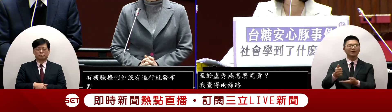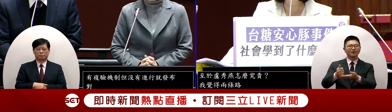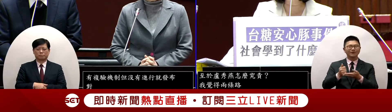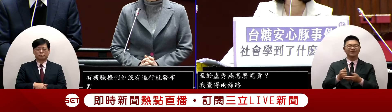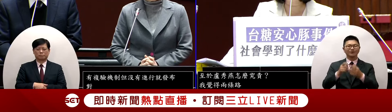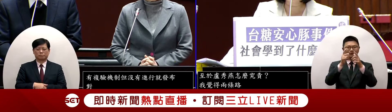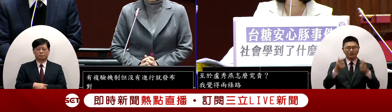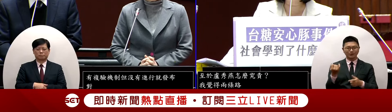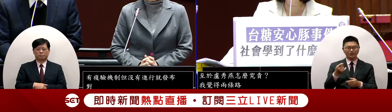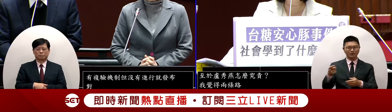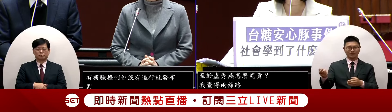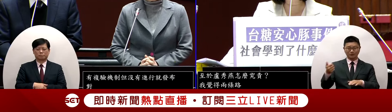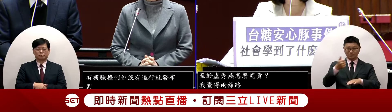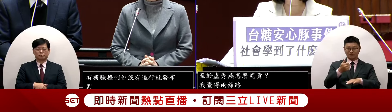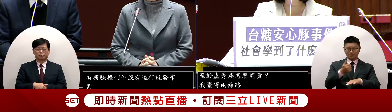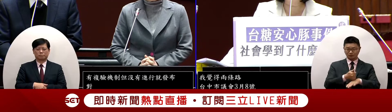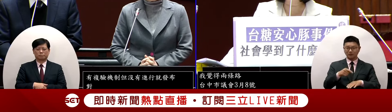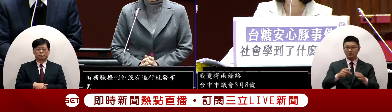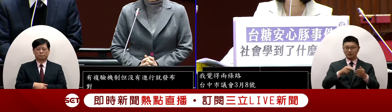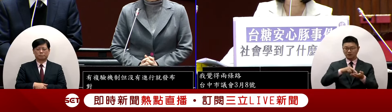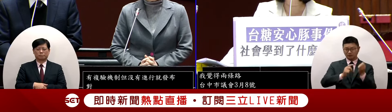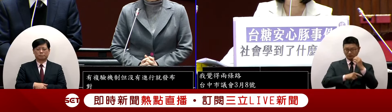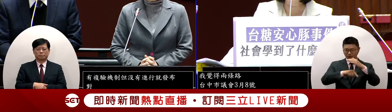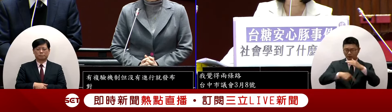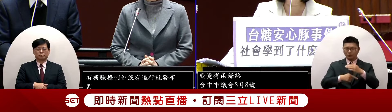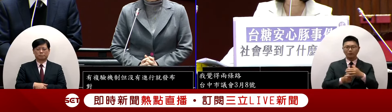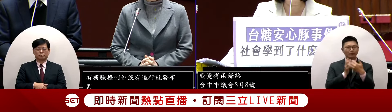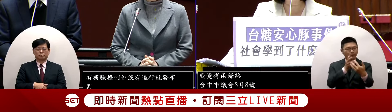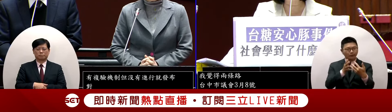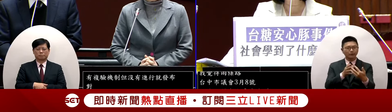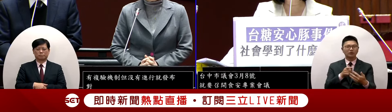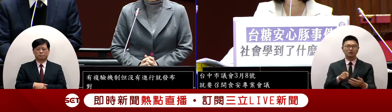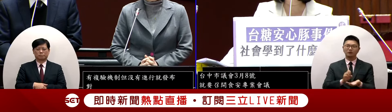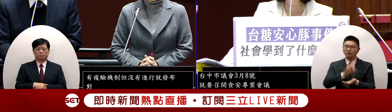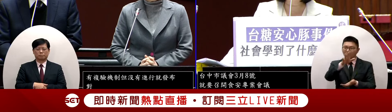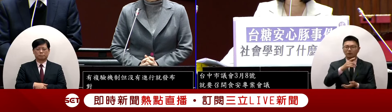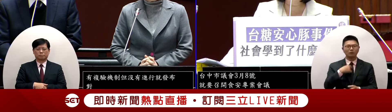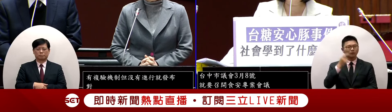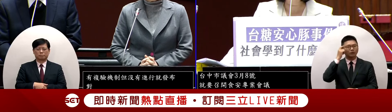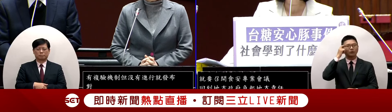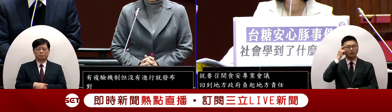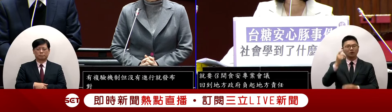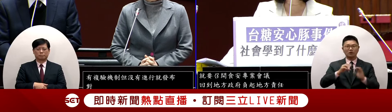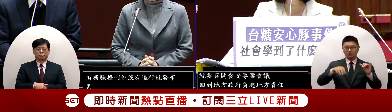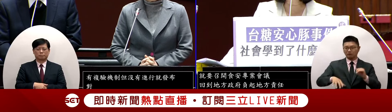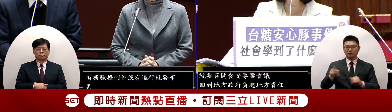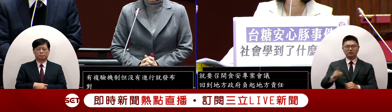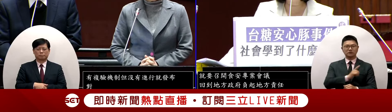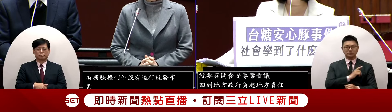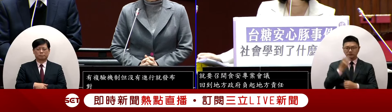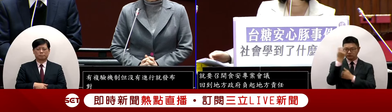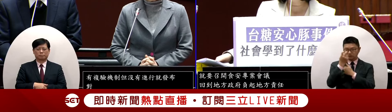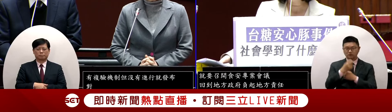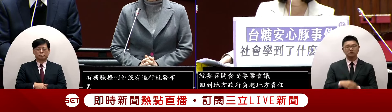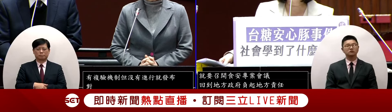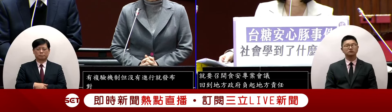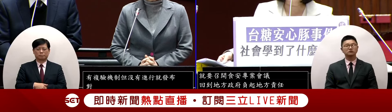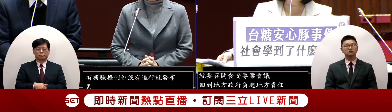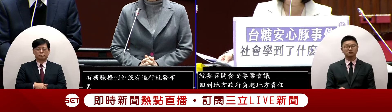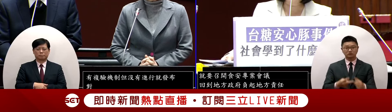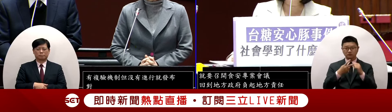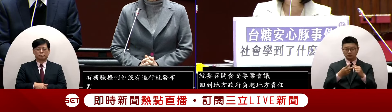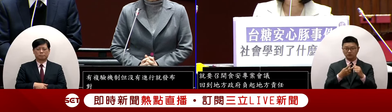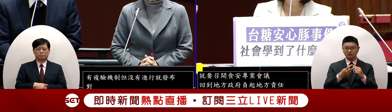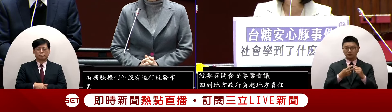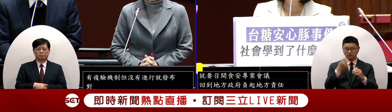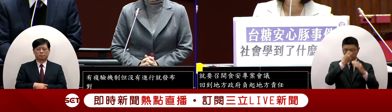院来备询或报告，我是个人持比较保留了。我认为还是基于地方自治。但是另外一个部分，也许监